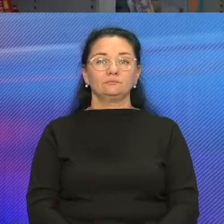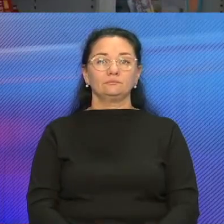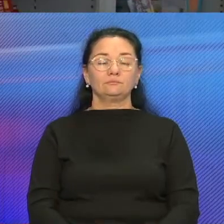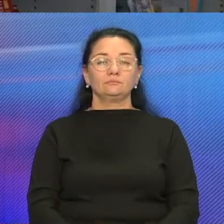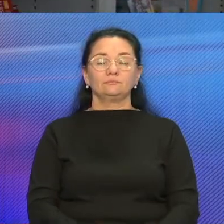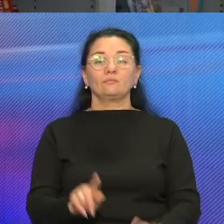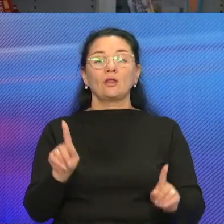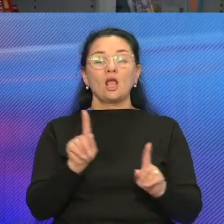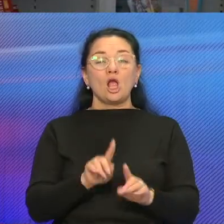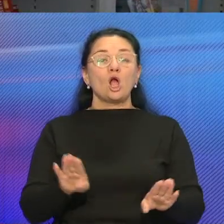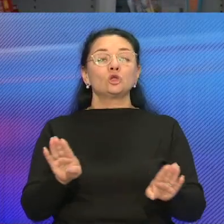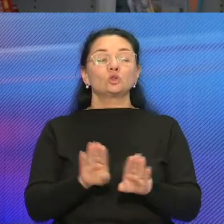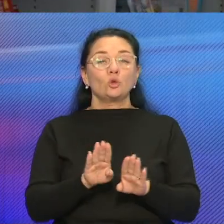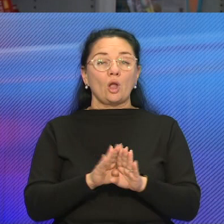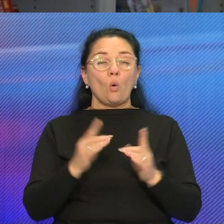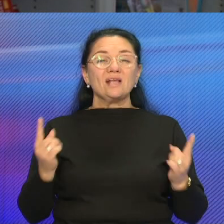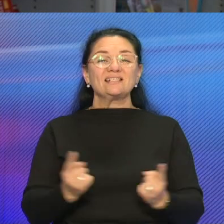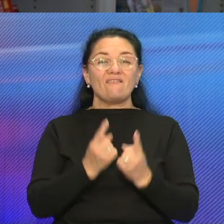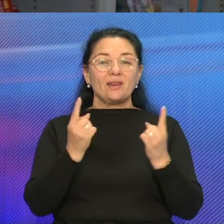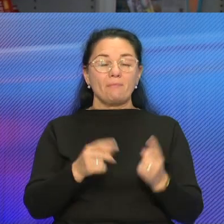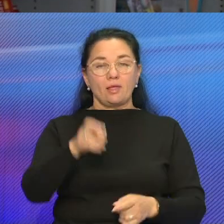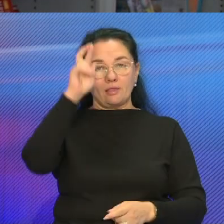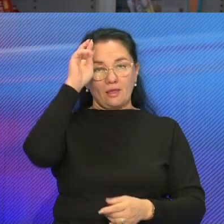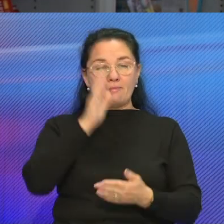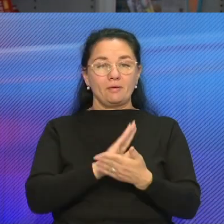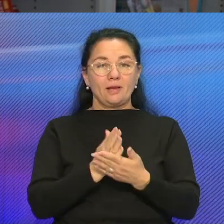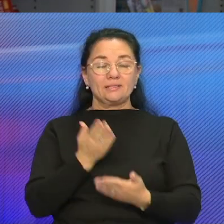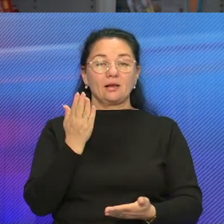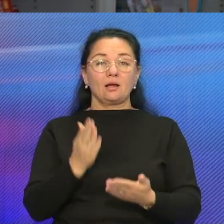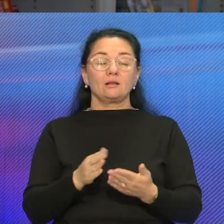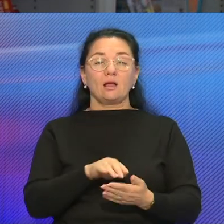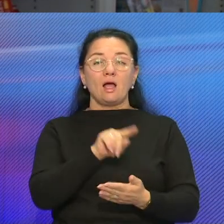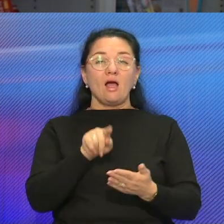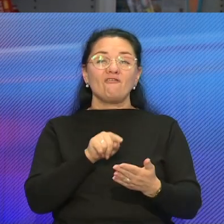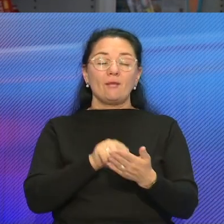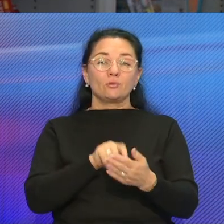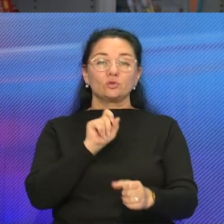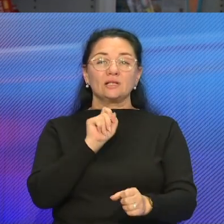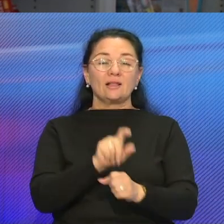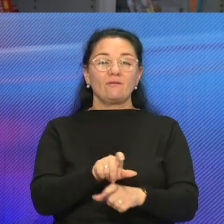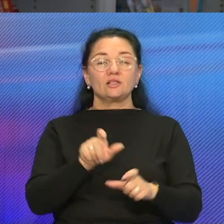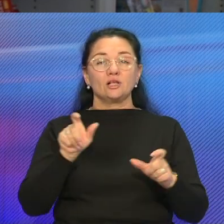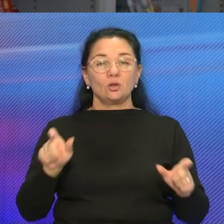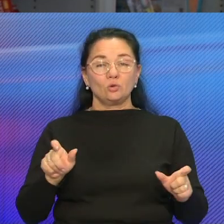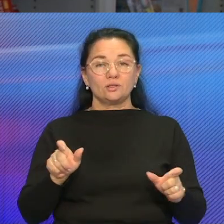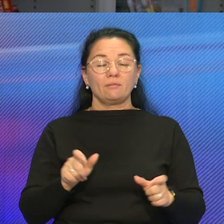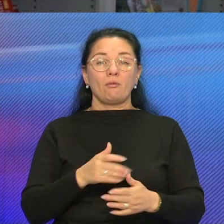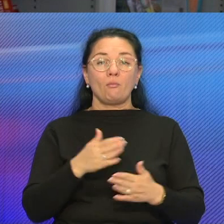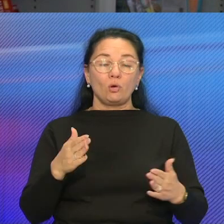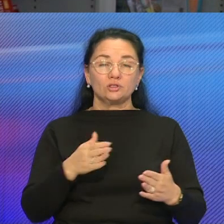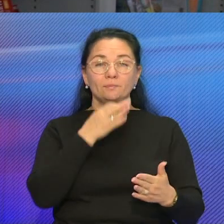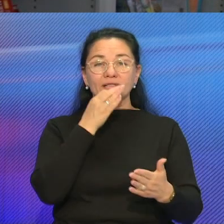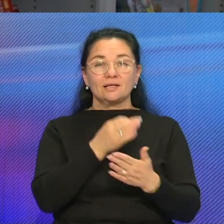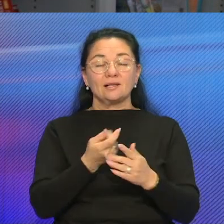Што такоя сучасна бібліотека? Калі гэта пытання задаваць чыта чам, ці увогулі людям, думаю, большість б адказала, што гэта